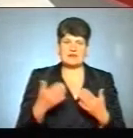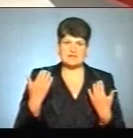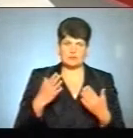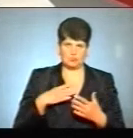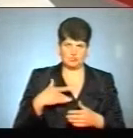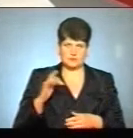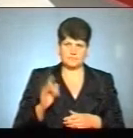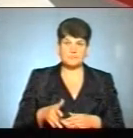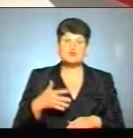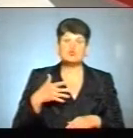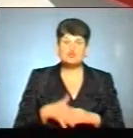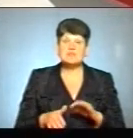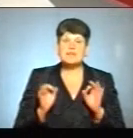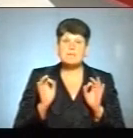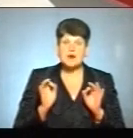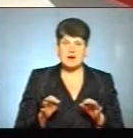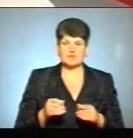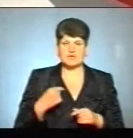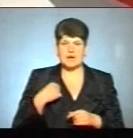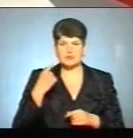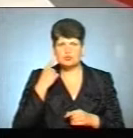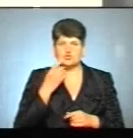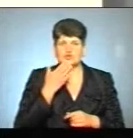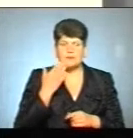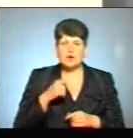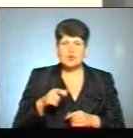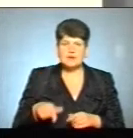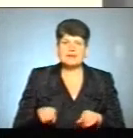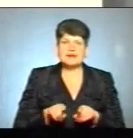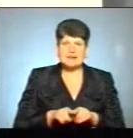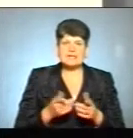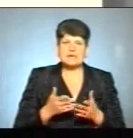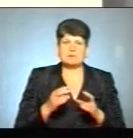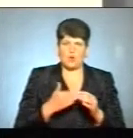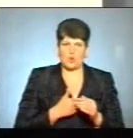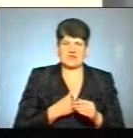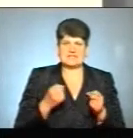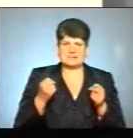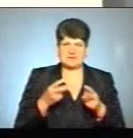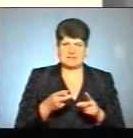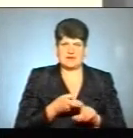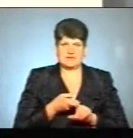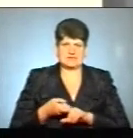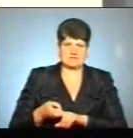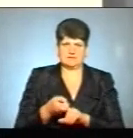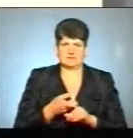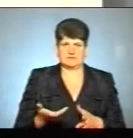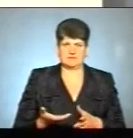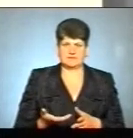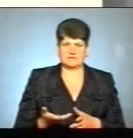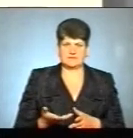суворішими. Ну, зрозумійте правильно, я думаю, що немає в соціумі таких людей, які би хотіли спеціально інфікуватися COVID-19.